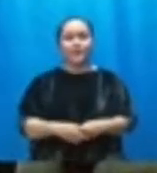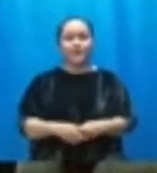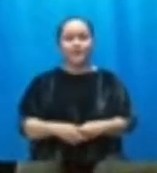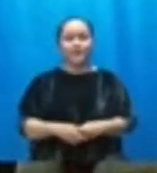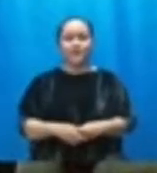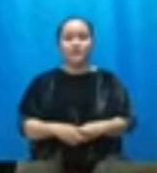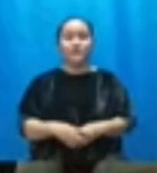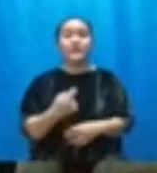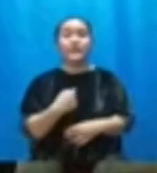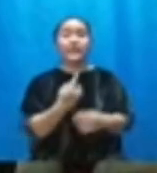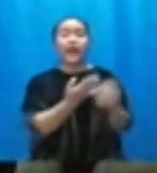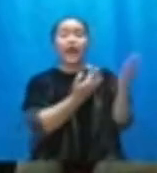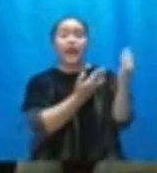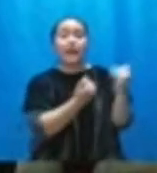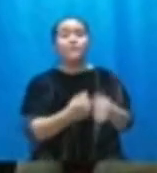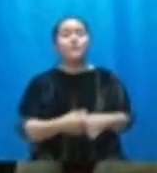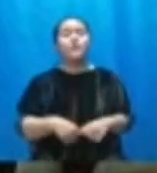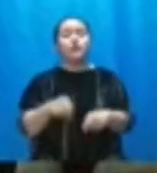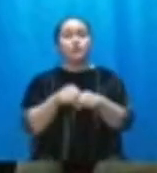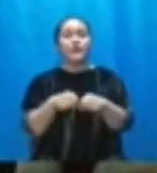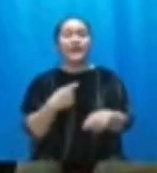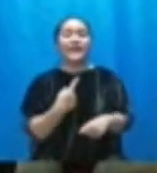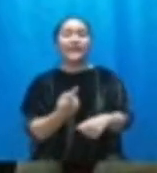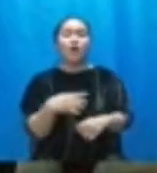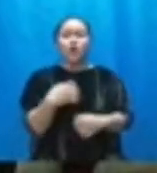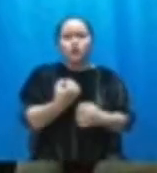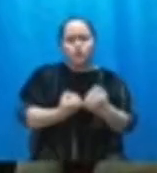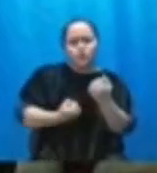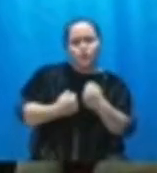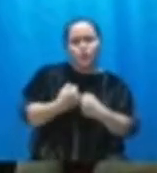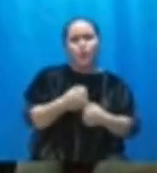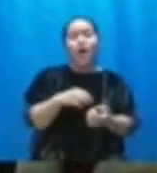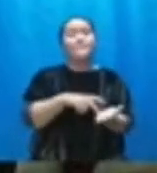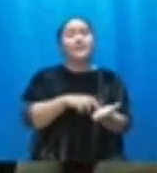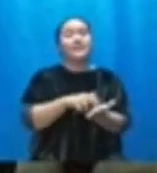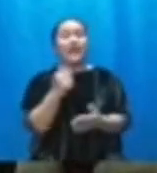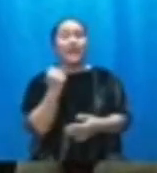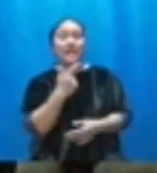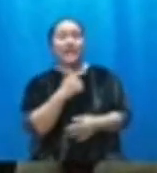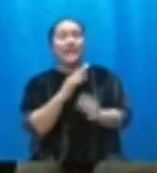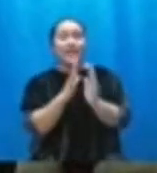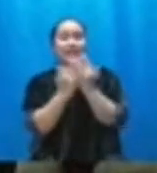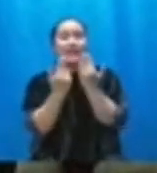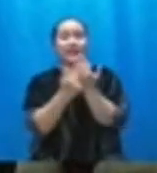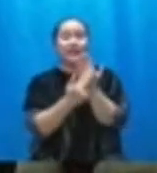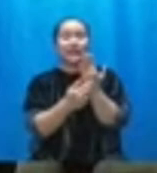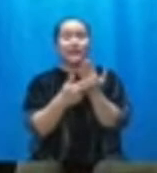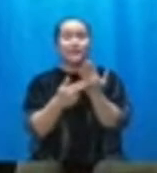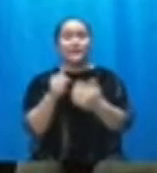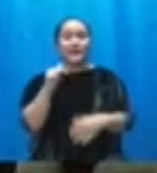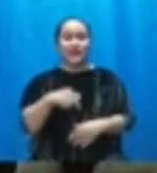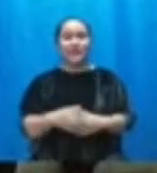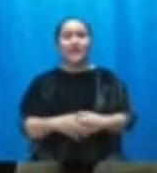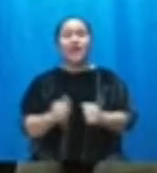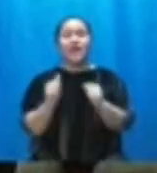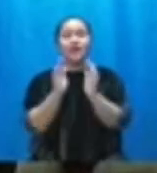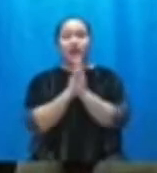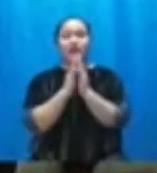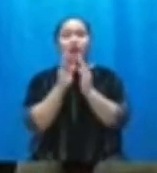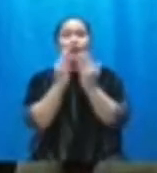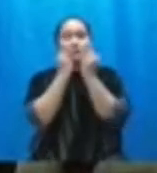kita harap supaya kita sungguh-sungguh menjalani bulan kitab suci nasional ini bisa membuka